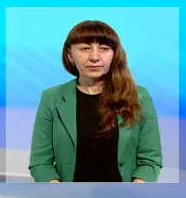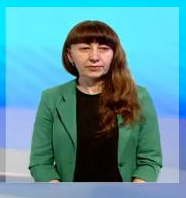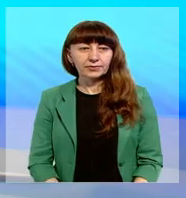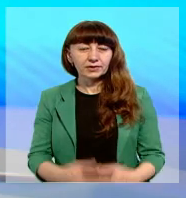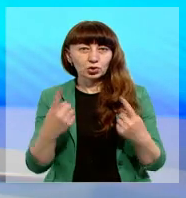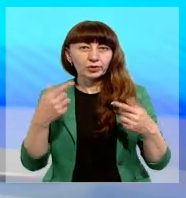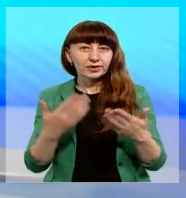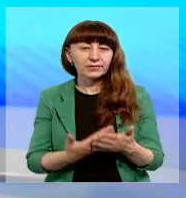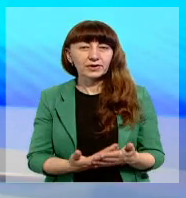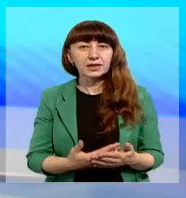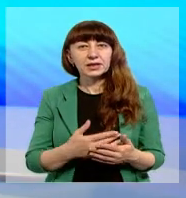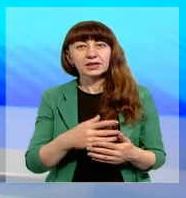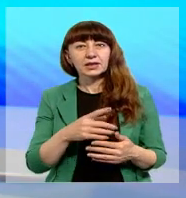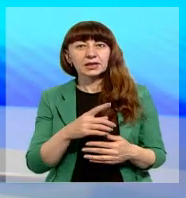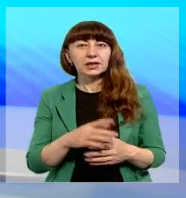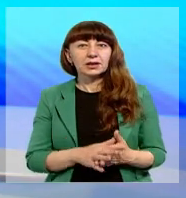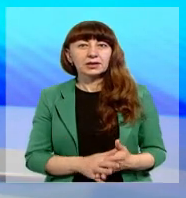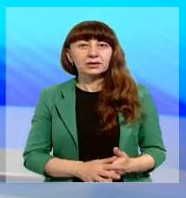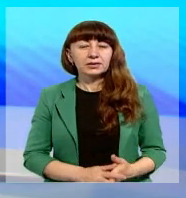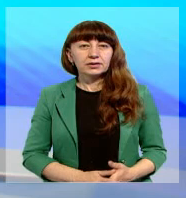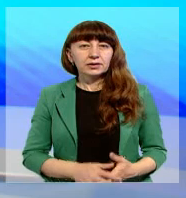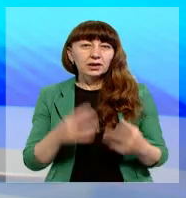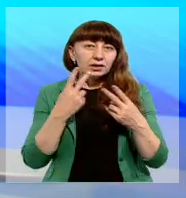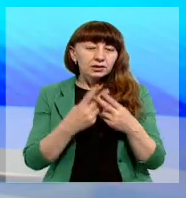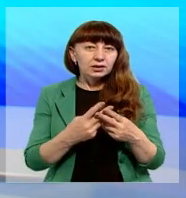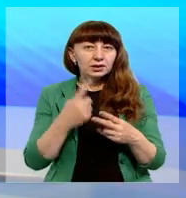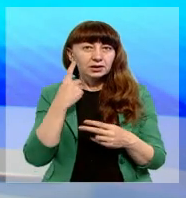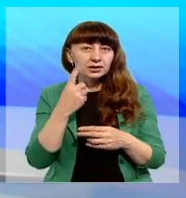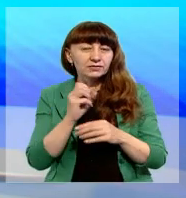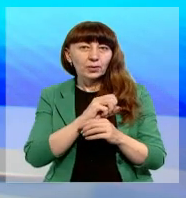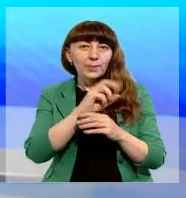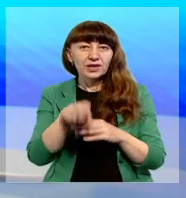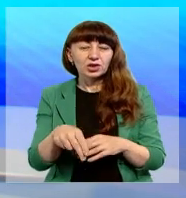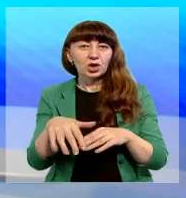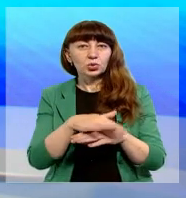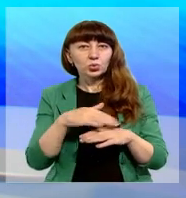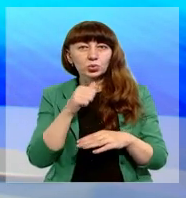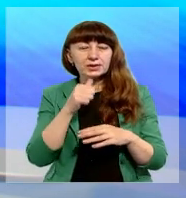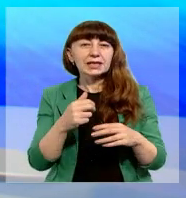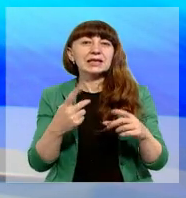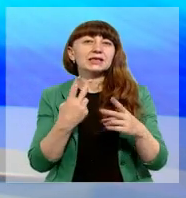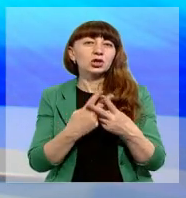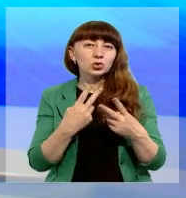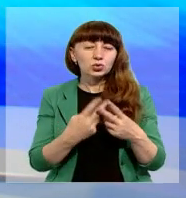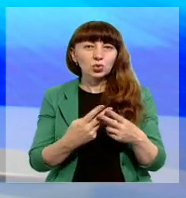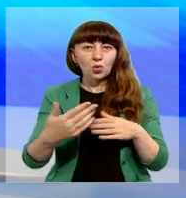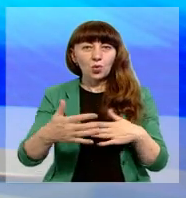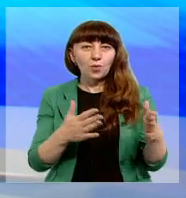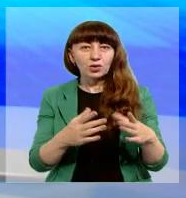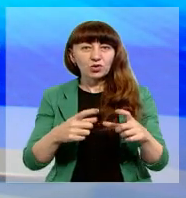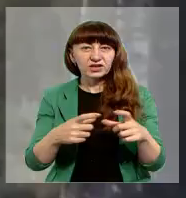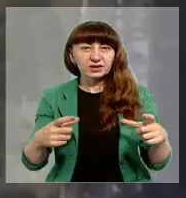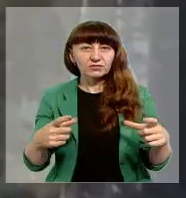К другим новостям. За пределы колючей проволоки неизвестные перебросили на территорию Кустанайской тюрьмы упакованный